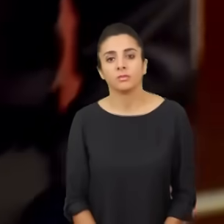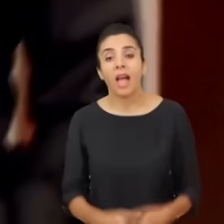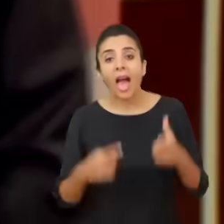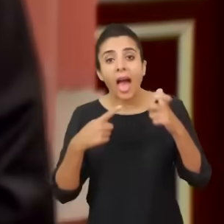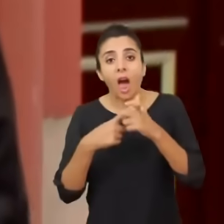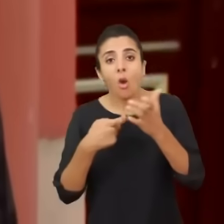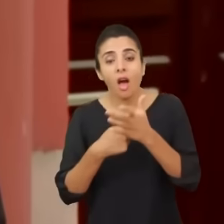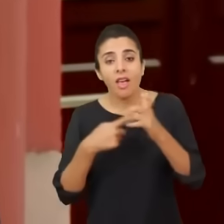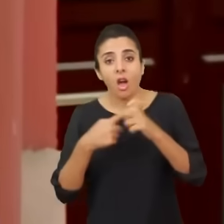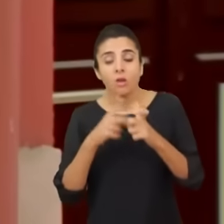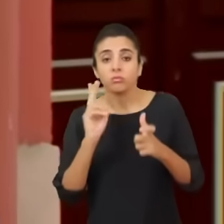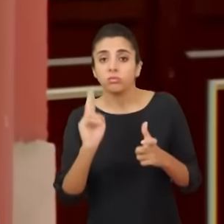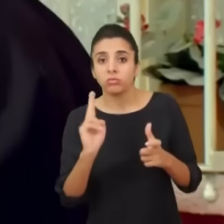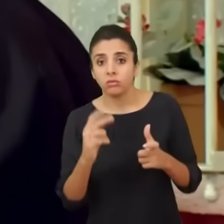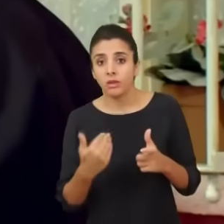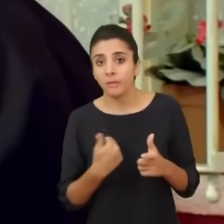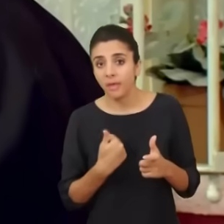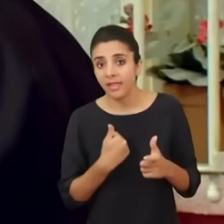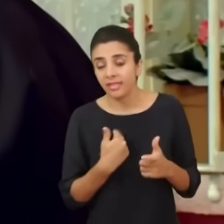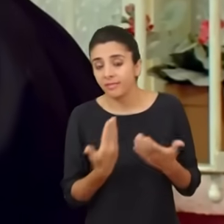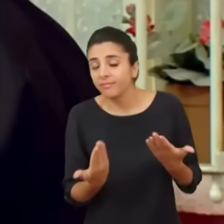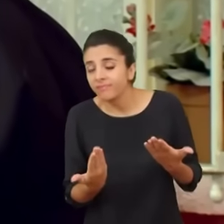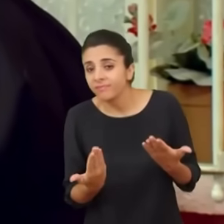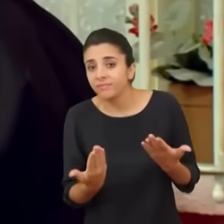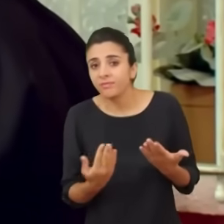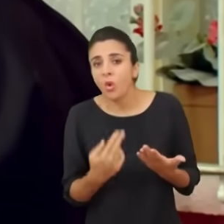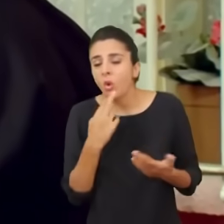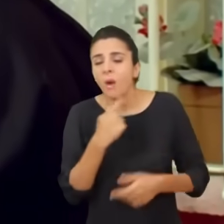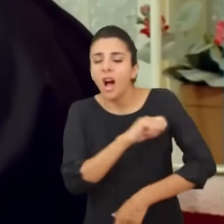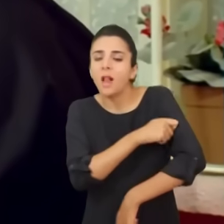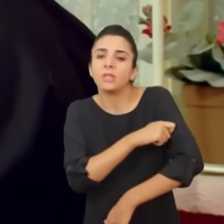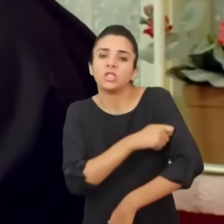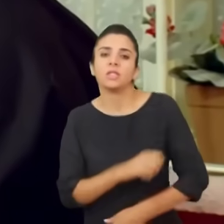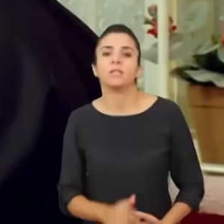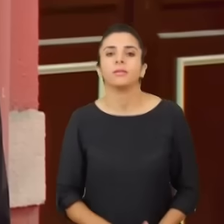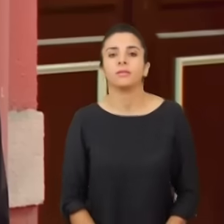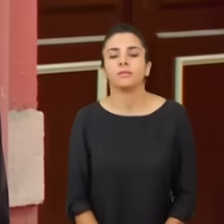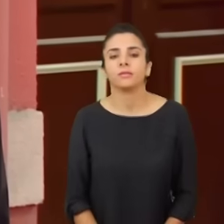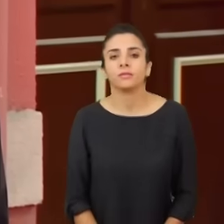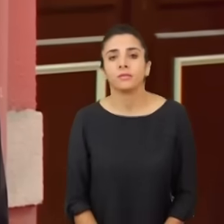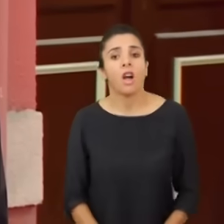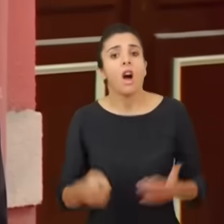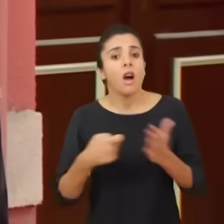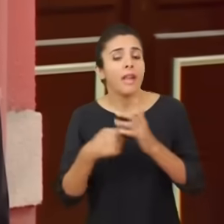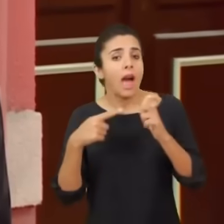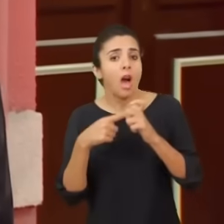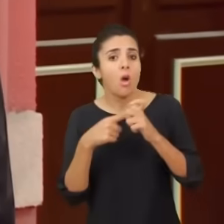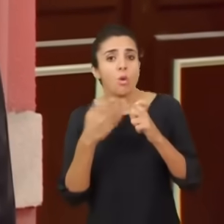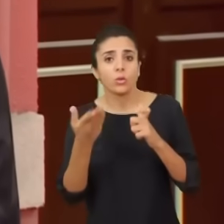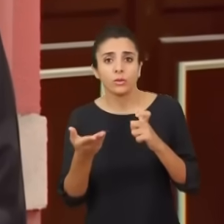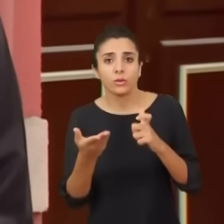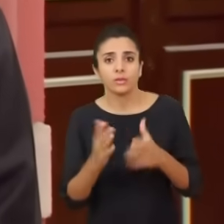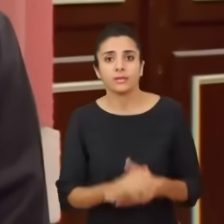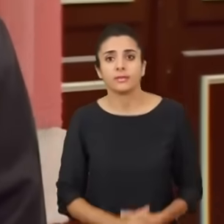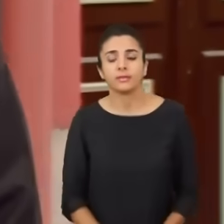Ergun, kennen Sie ihn? Er ist mein Mann. Ich suche ihn. Ergun, kennen Sie